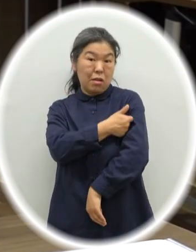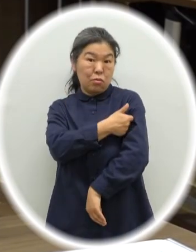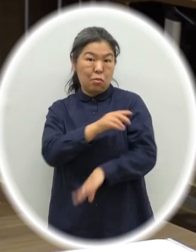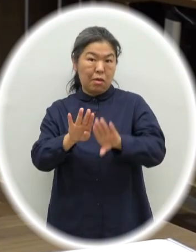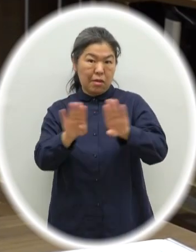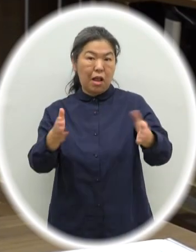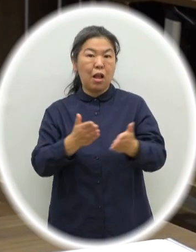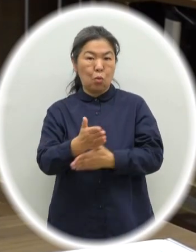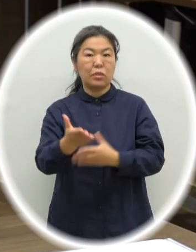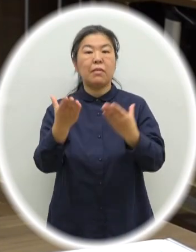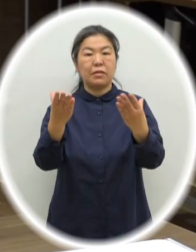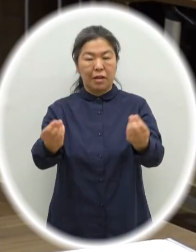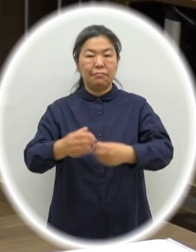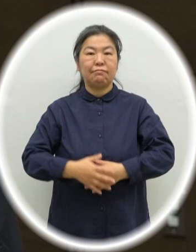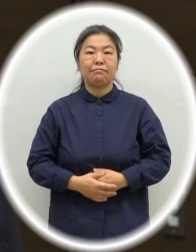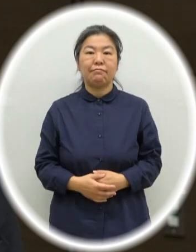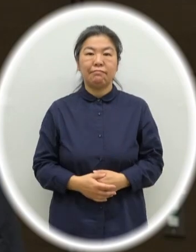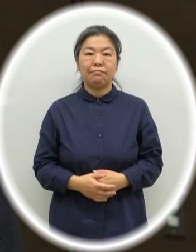始まりました。